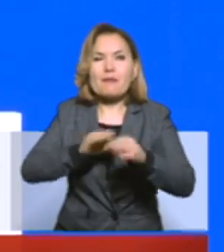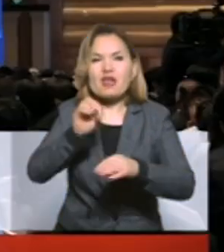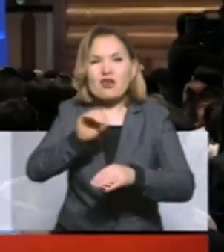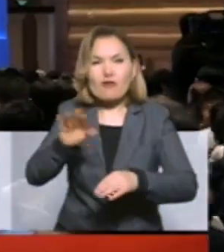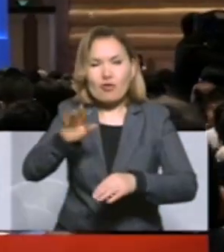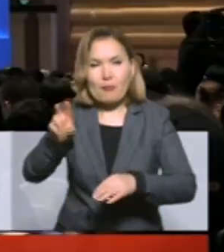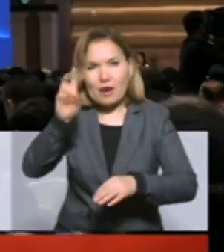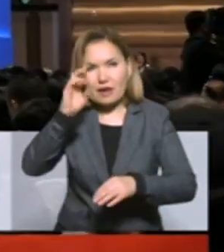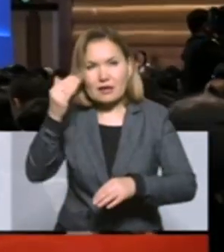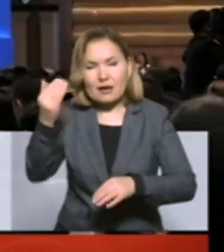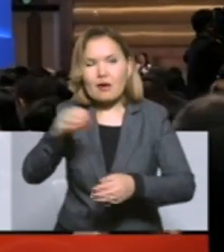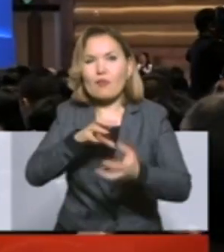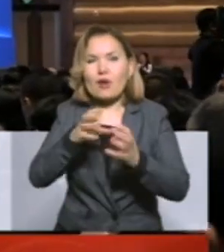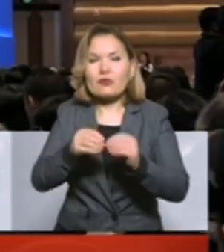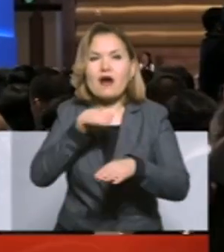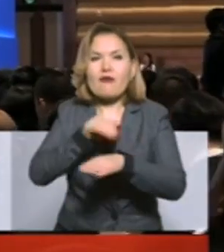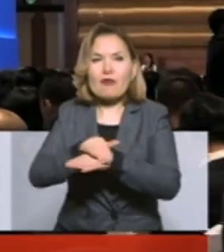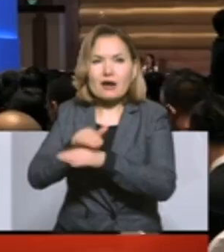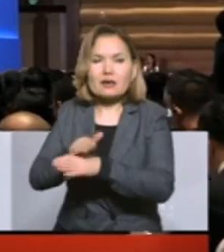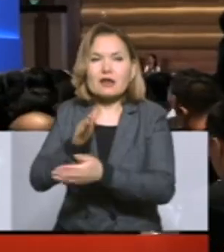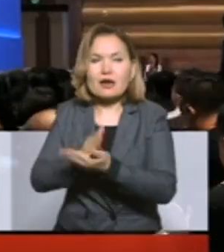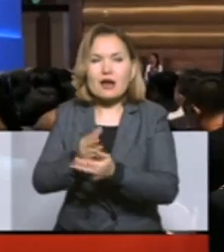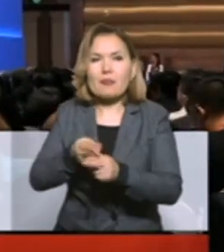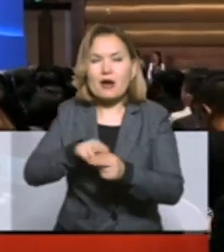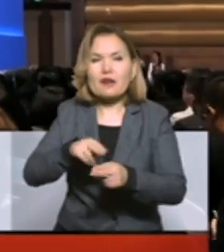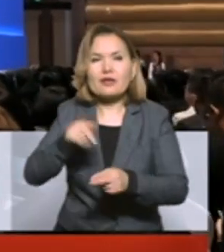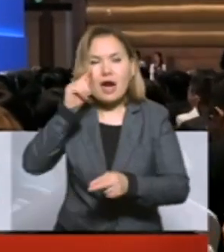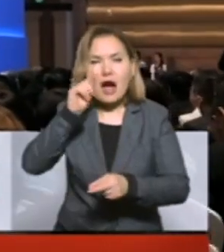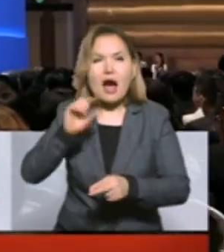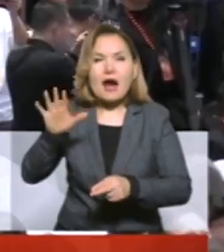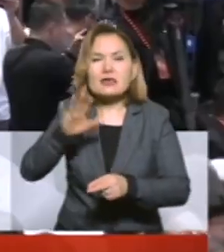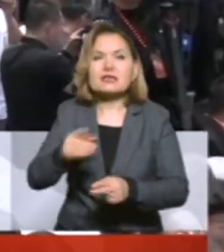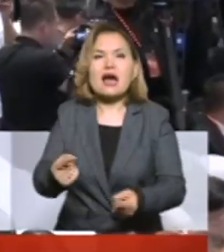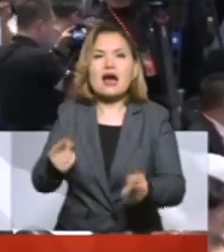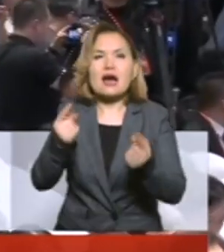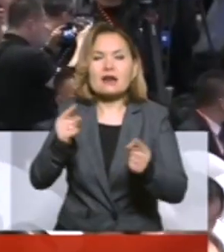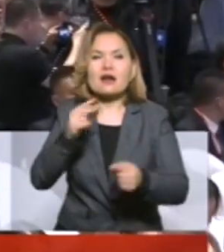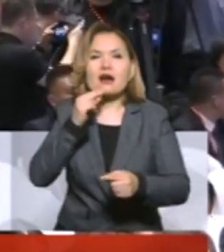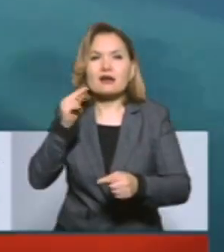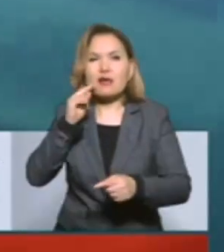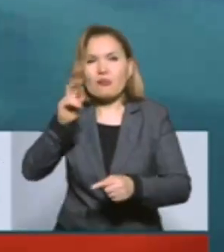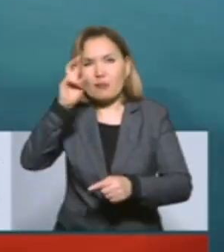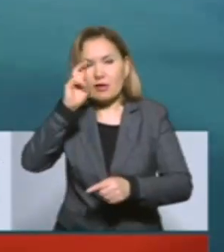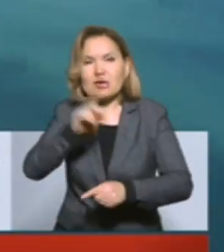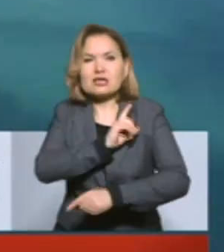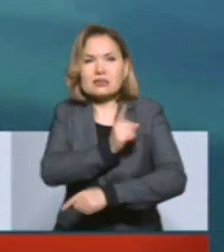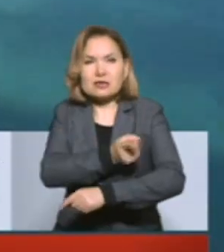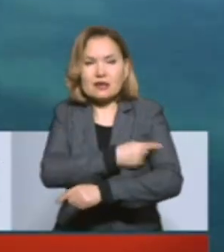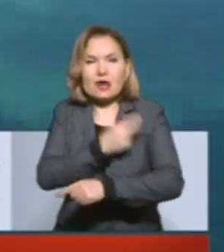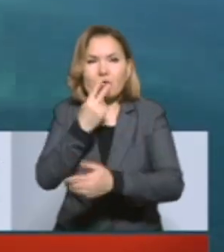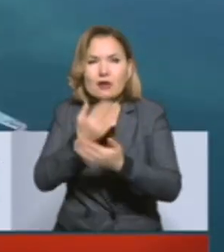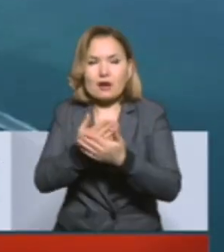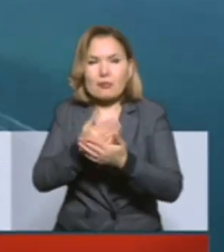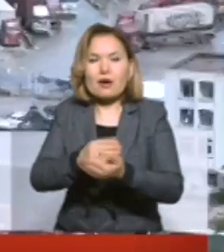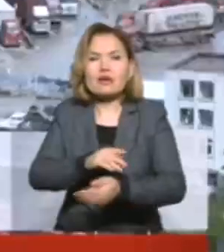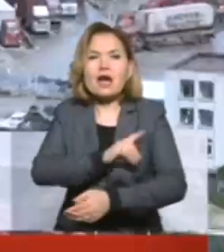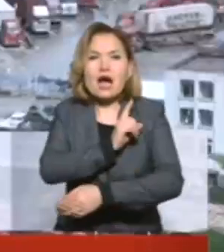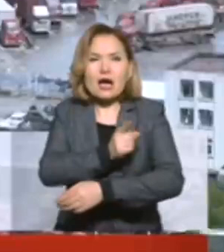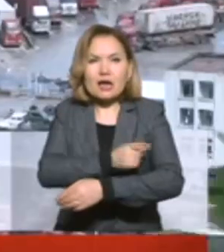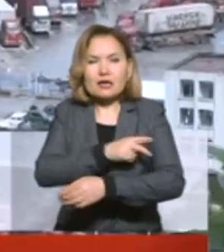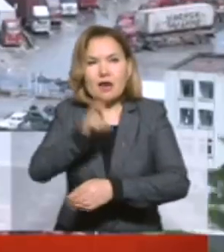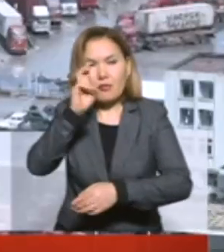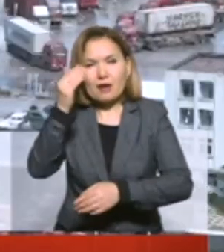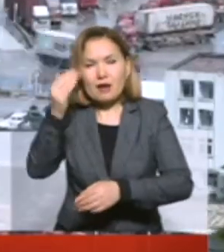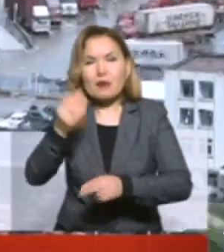тиесілі. Осы факторлардың барлығы мұның Азия ренессансы екенін көрсетеді. Әрине, құрлықтағы қуатты ел Қытай,